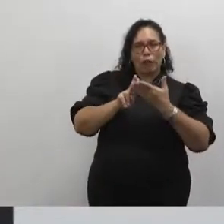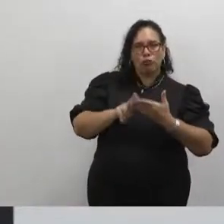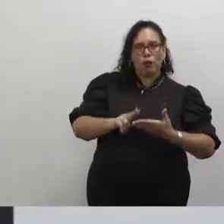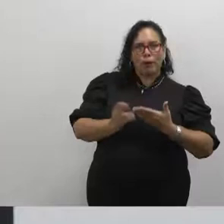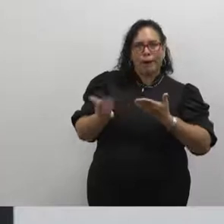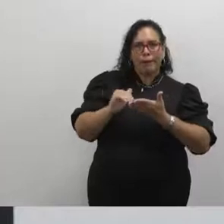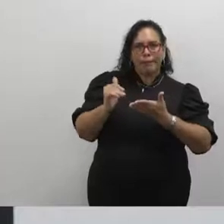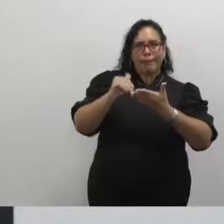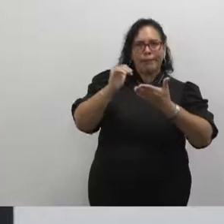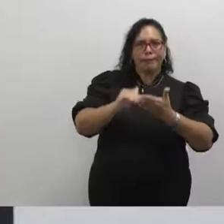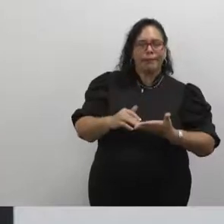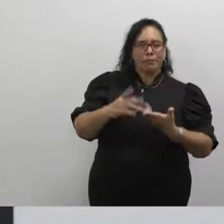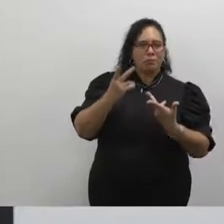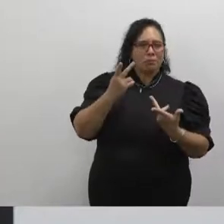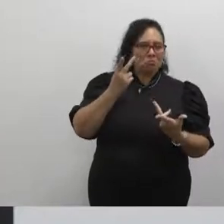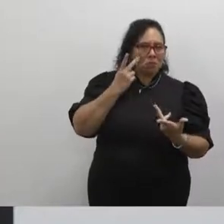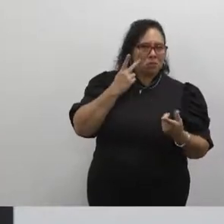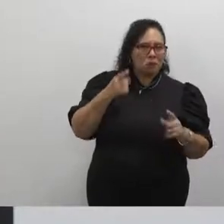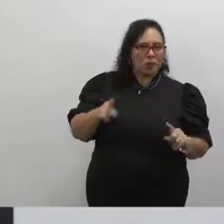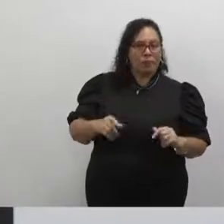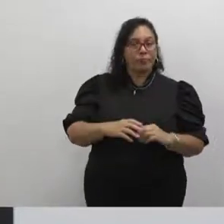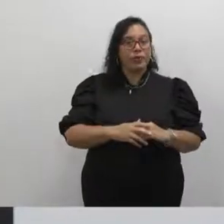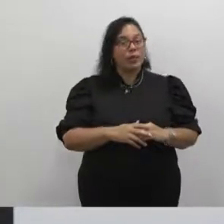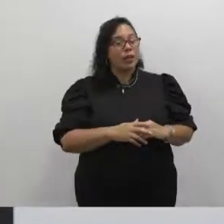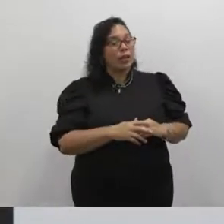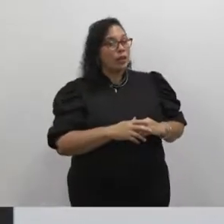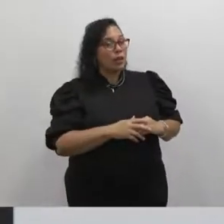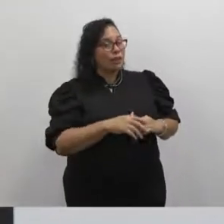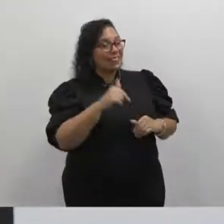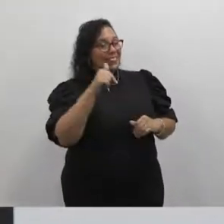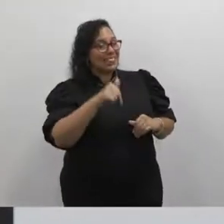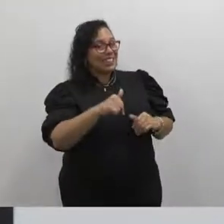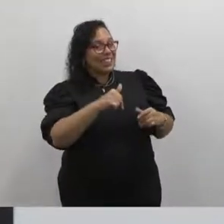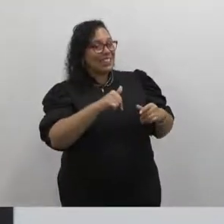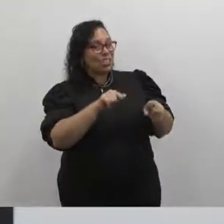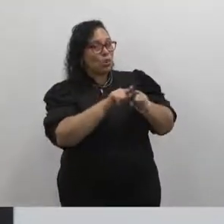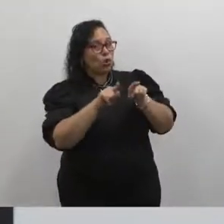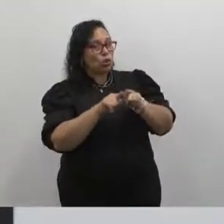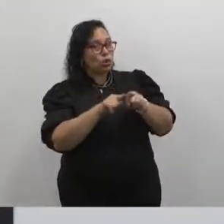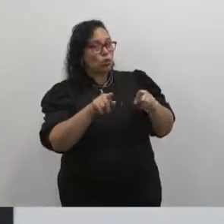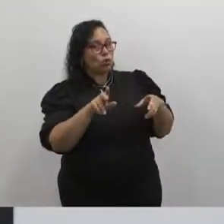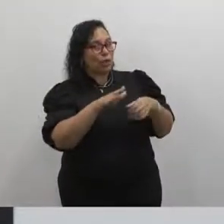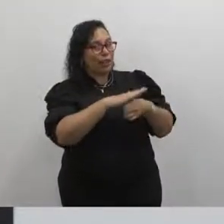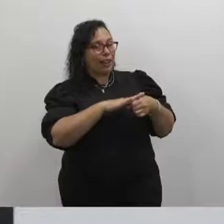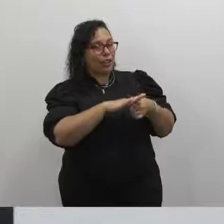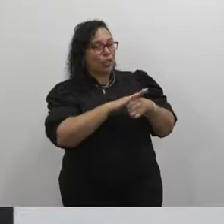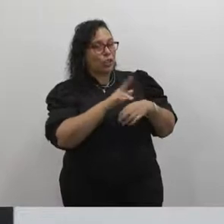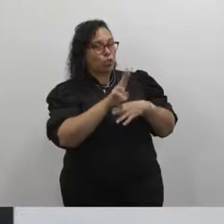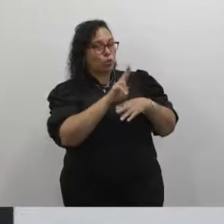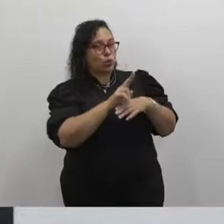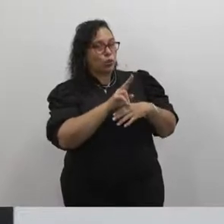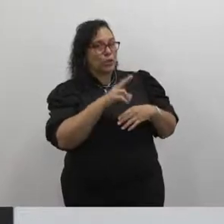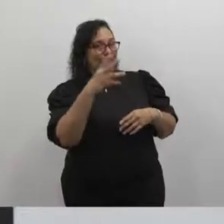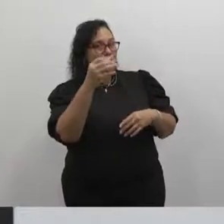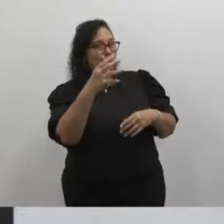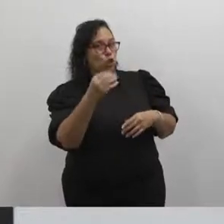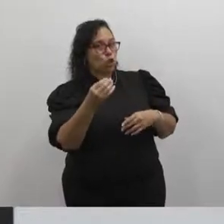hai xa thay mấy kịp là đoàn tiết mơ mà đoàn tiết nhân vô tới cất cứu xa thay mặt lực cho lực lá ngất làm bây ở vì xong sọp tạm